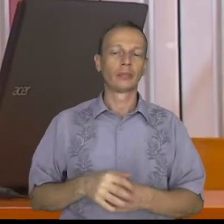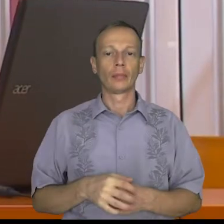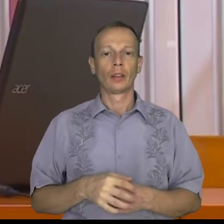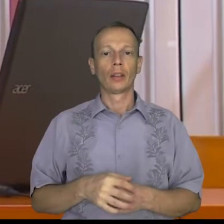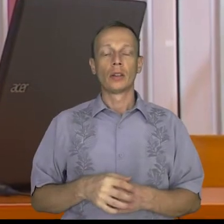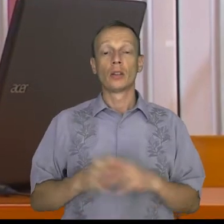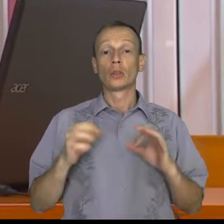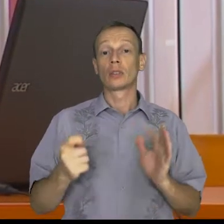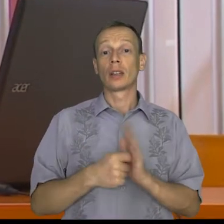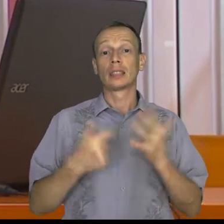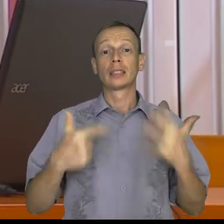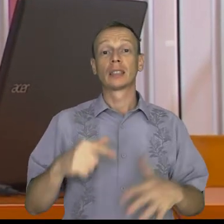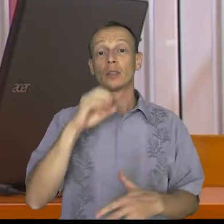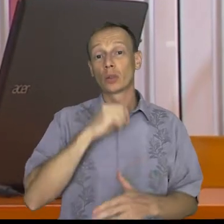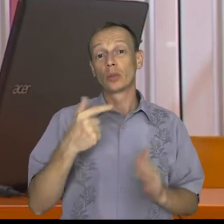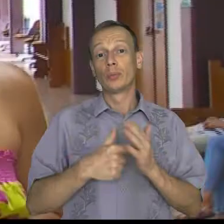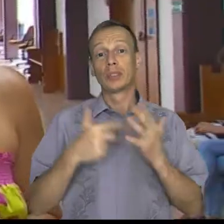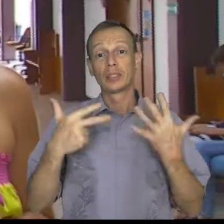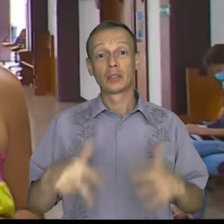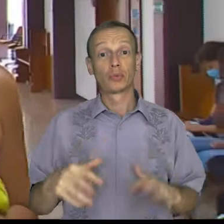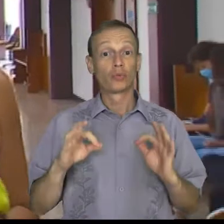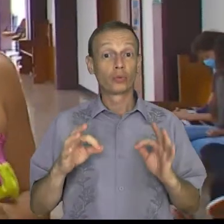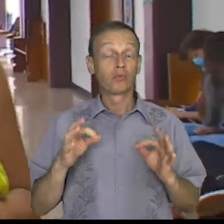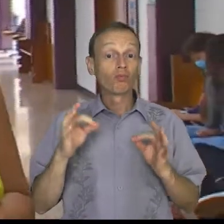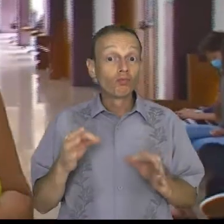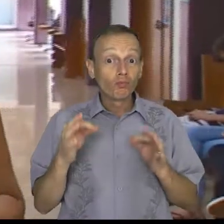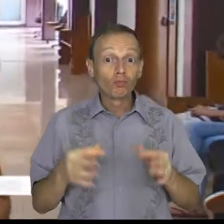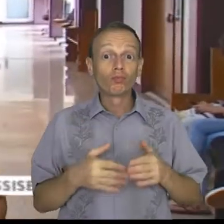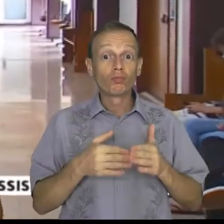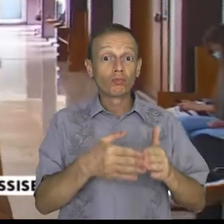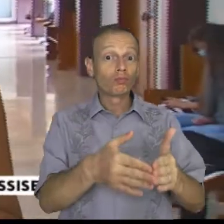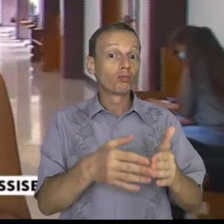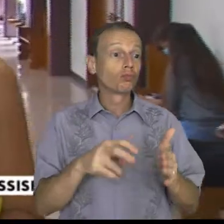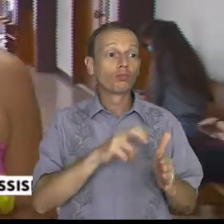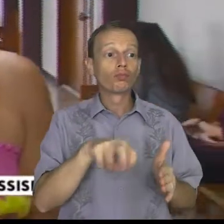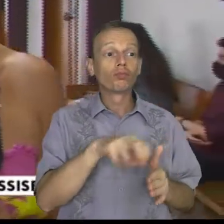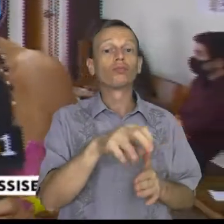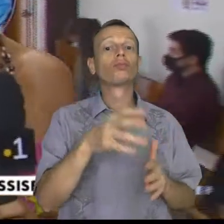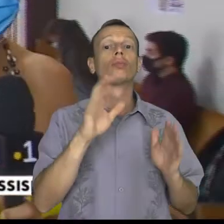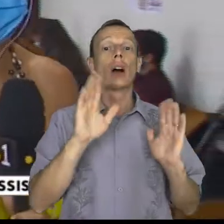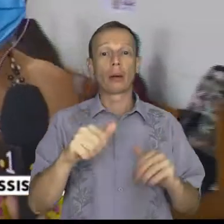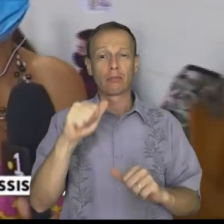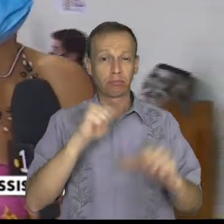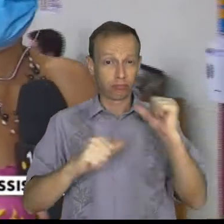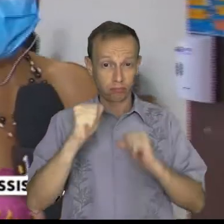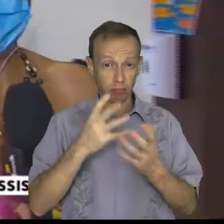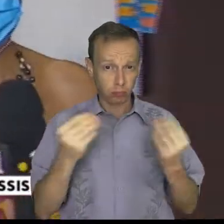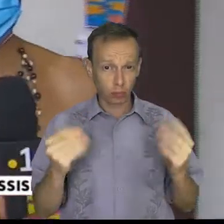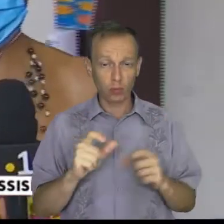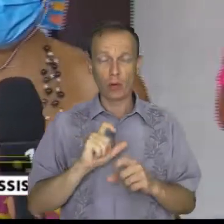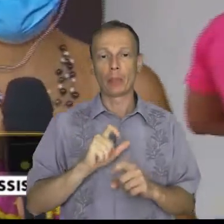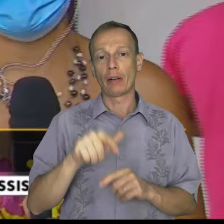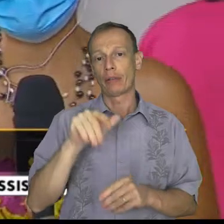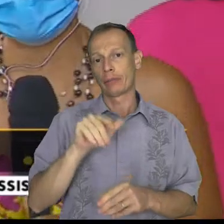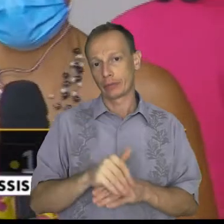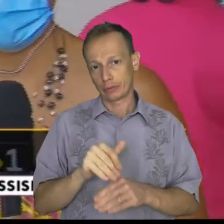Jean Piquet-Powira. Remontant au 17 octobre 2018, suite à une banale sortie en bateau bien arrosé